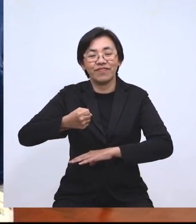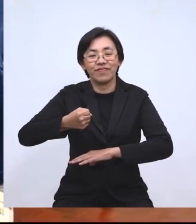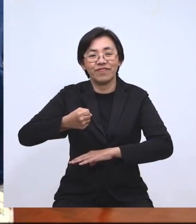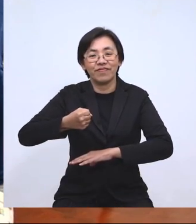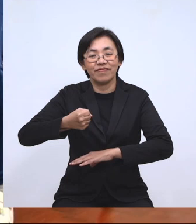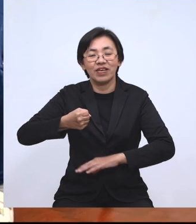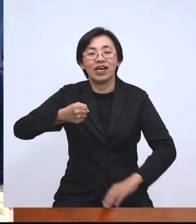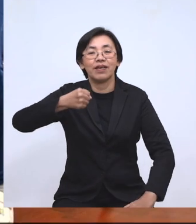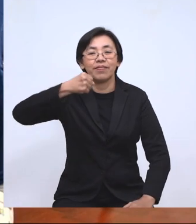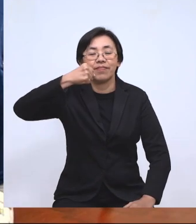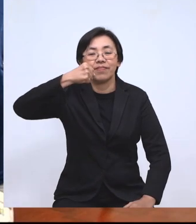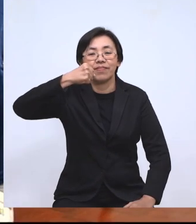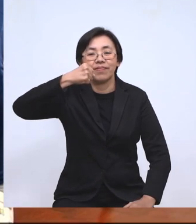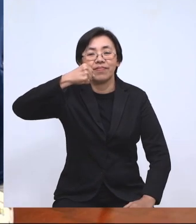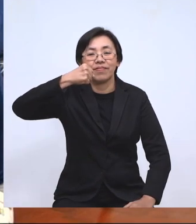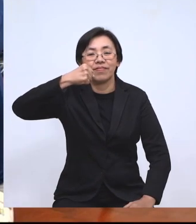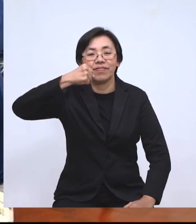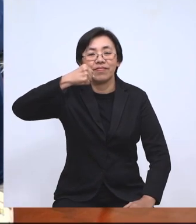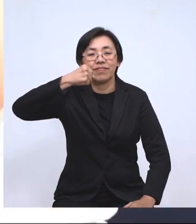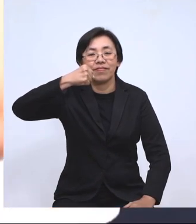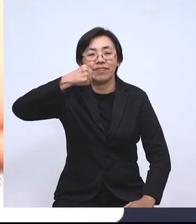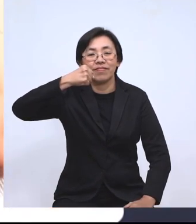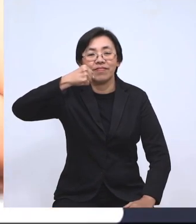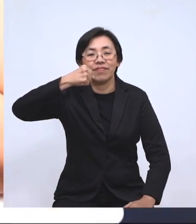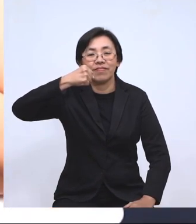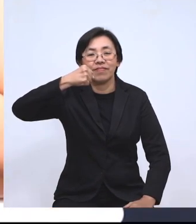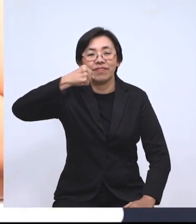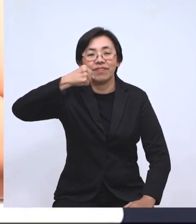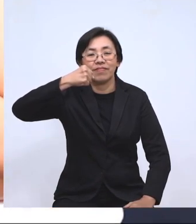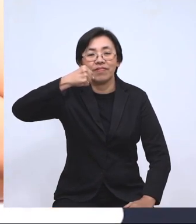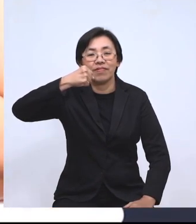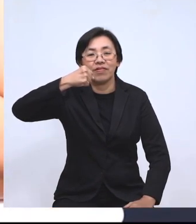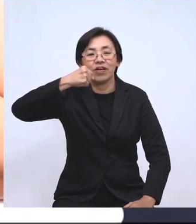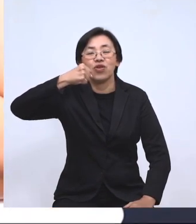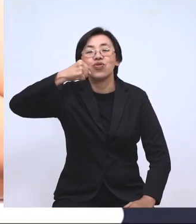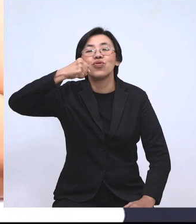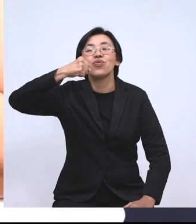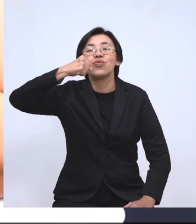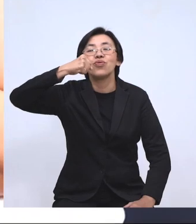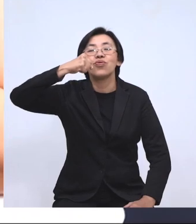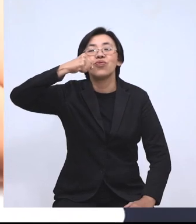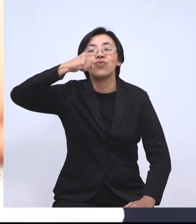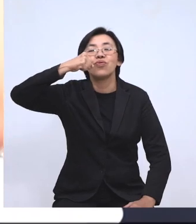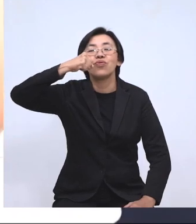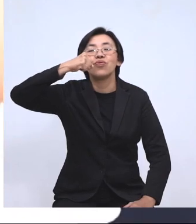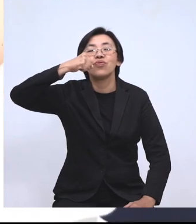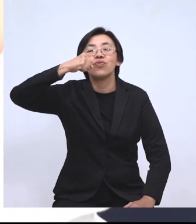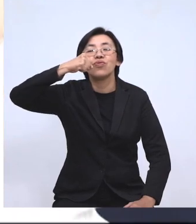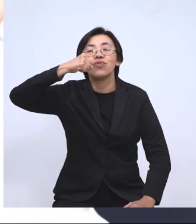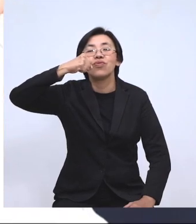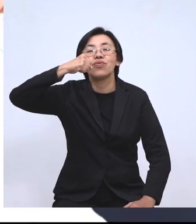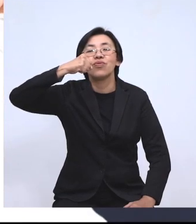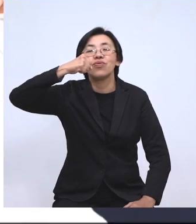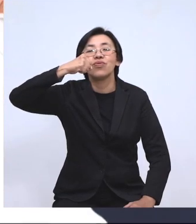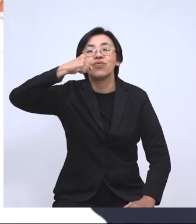ยังไม่ถึงปาก อ่ะยกขึ้นไปให้ถึง ให้ถึงปากสิเออแล้วก็อะไรแล้วก็เอาเข้าปากโอเคเอาแบบนี้น